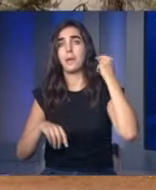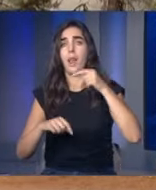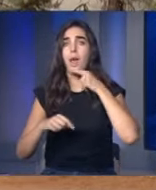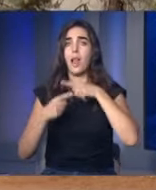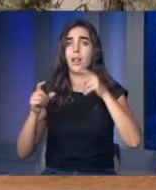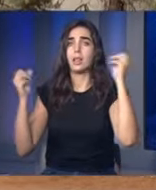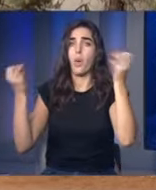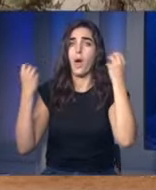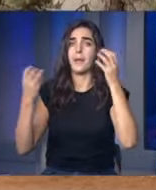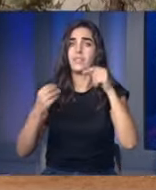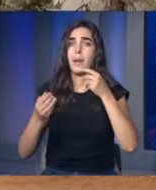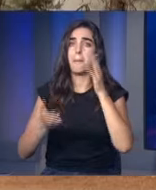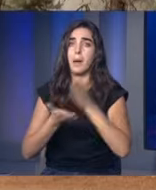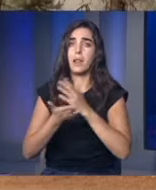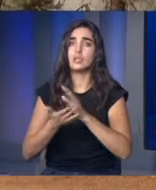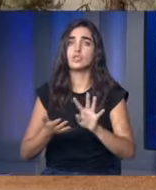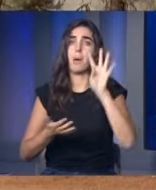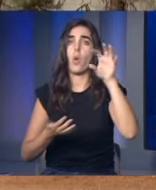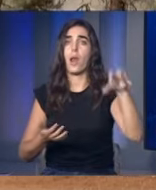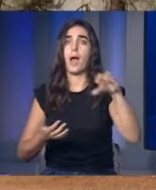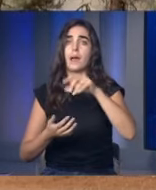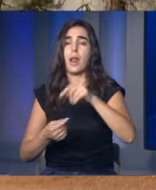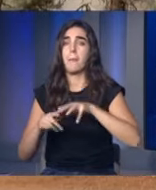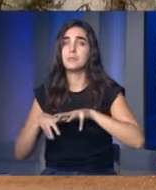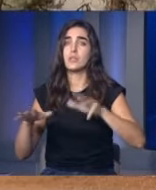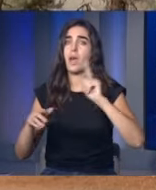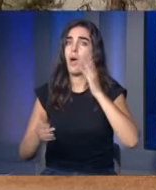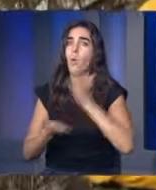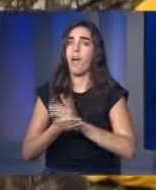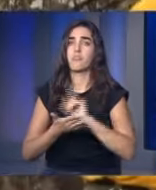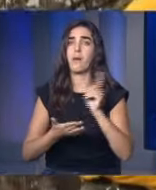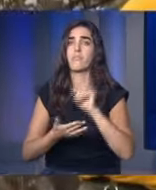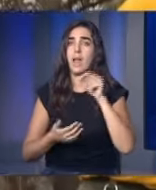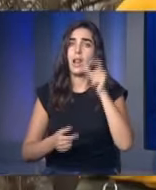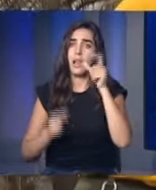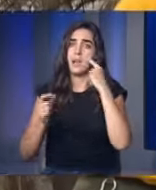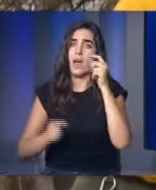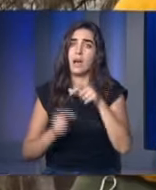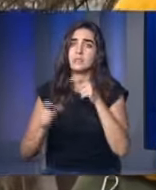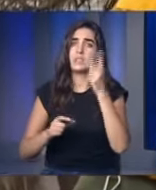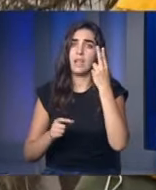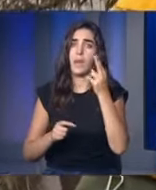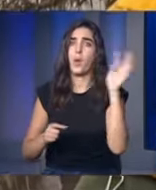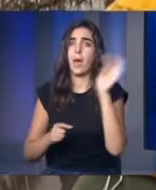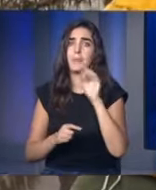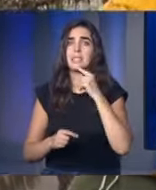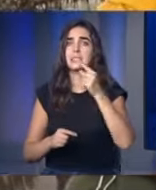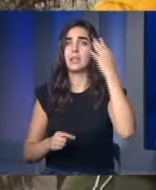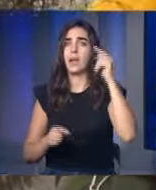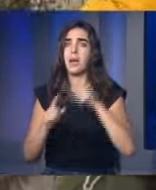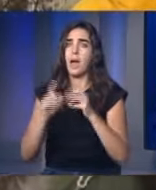حالة الطوارئ في مقاطعتين شمال الولاية، مشيرا إلى أنه تم توقيف رجل يبلغ 42